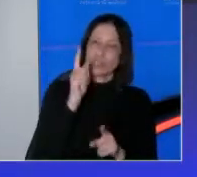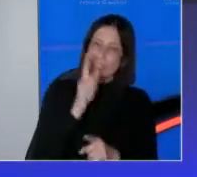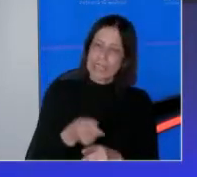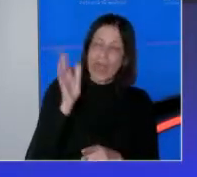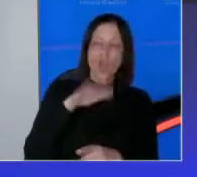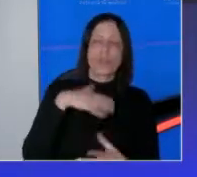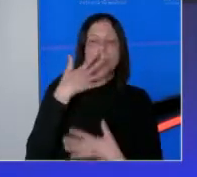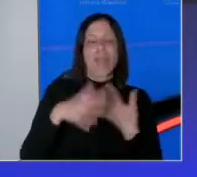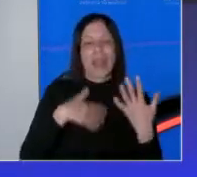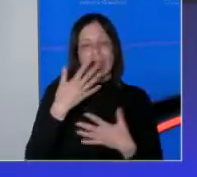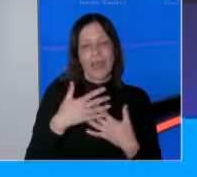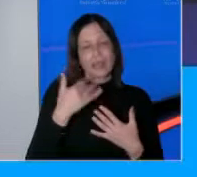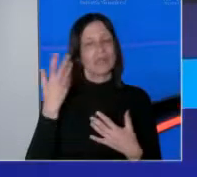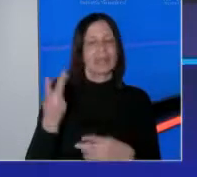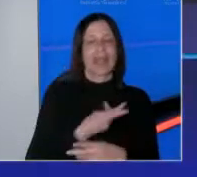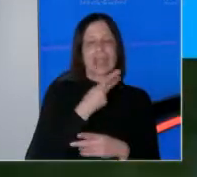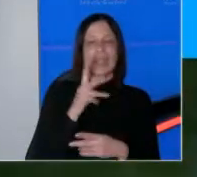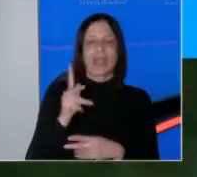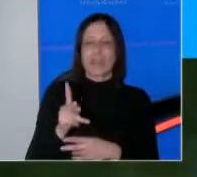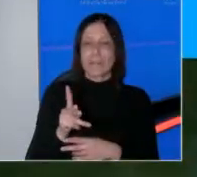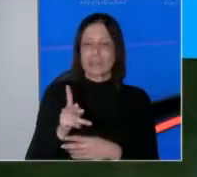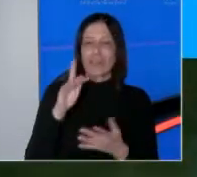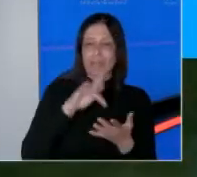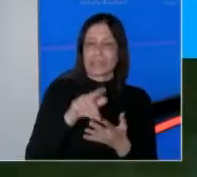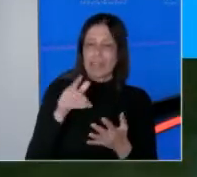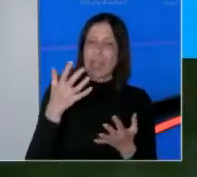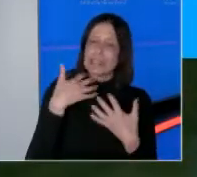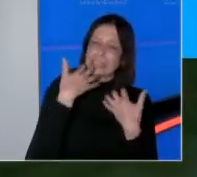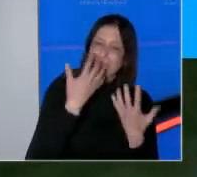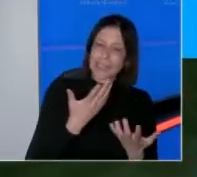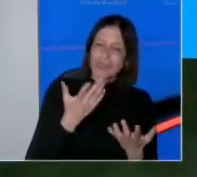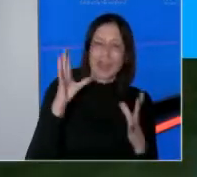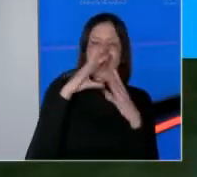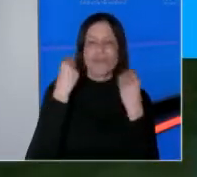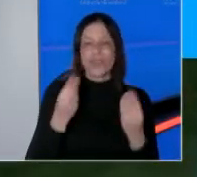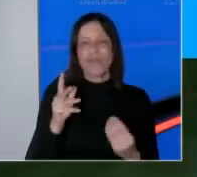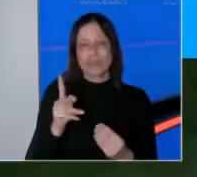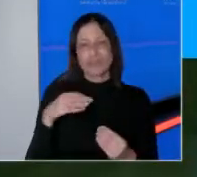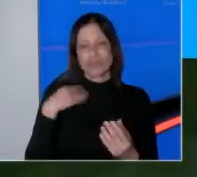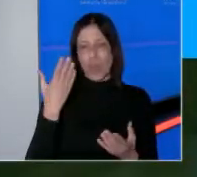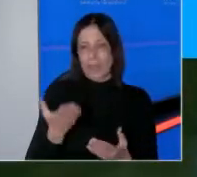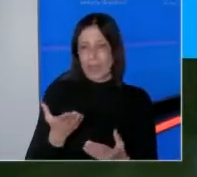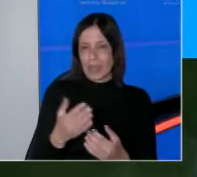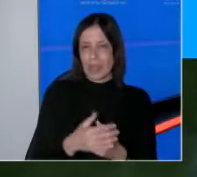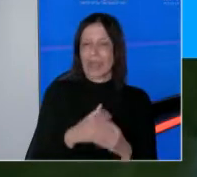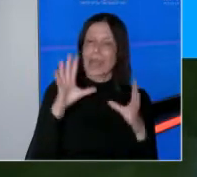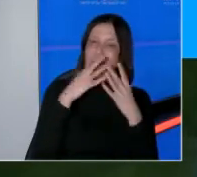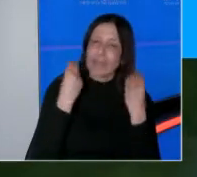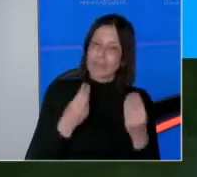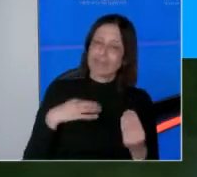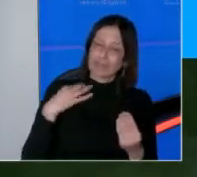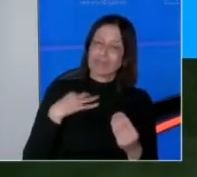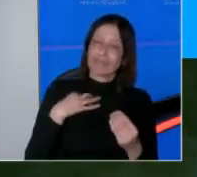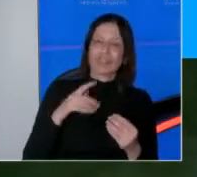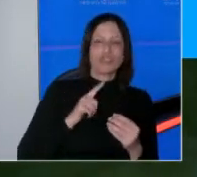עוד בלגנים, כרגיל, פיצ'י דובינר מוביל מאבק חינוך חינם איתנו, לספר לנו סיפור, ערב טוב, פיצ'י, מה שלומך? ערב טוב, שלומי